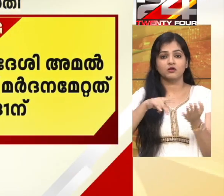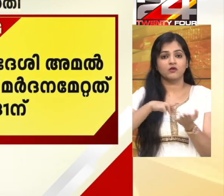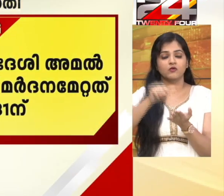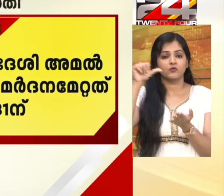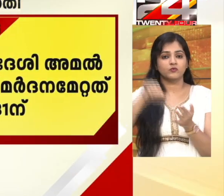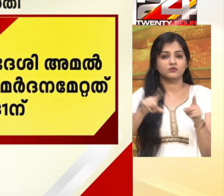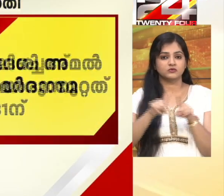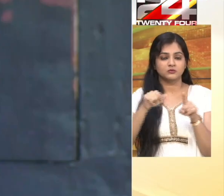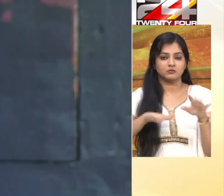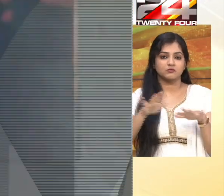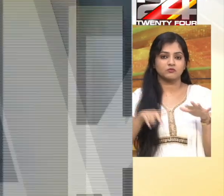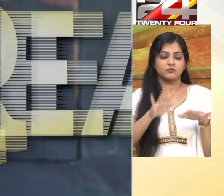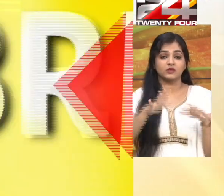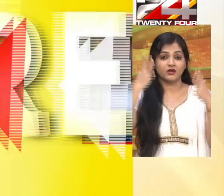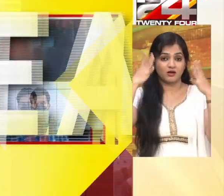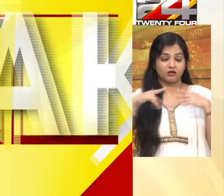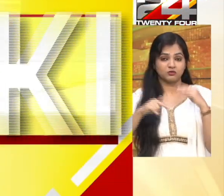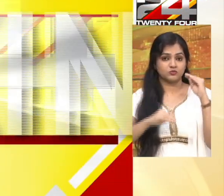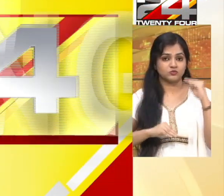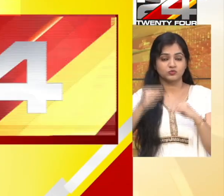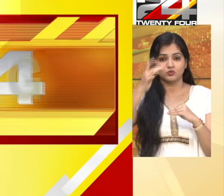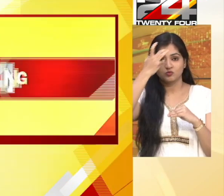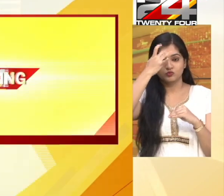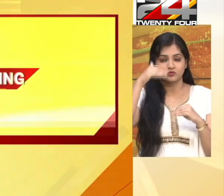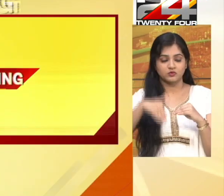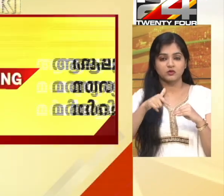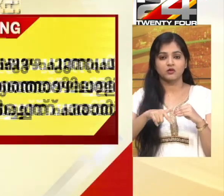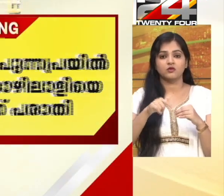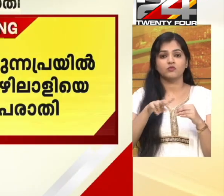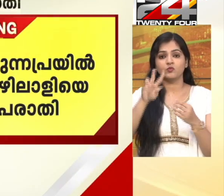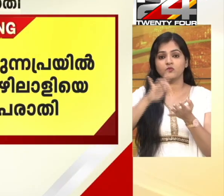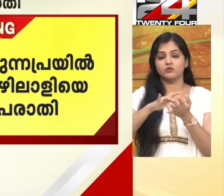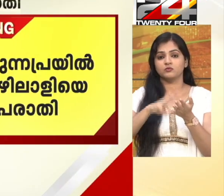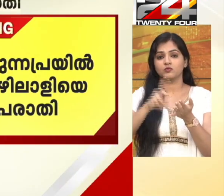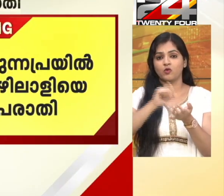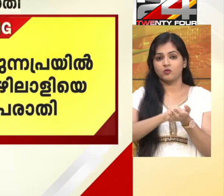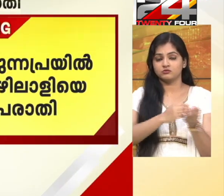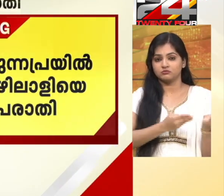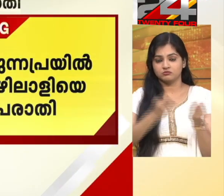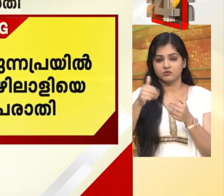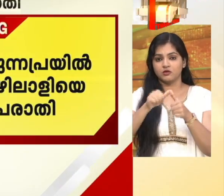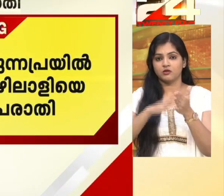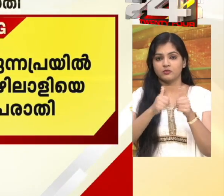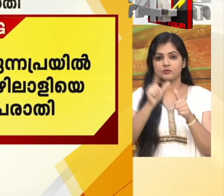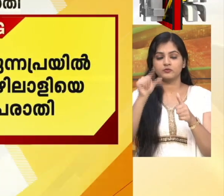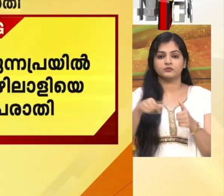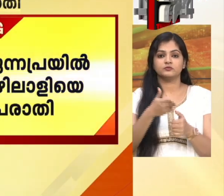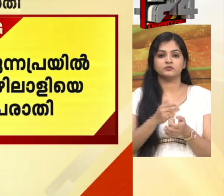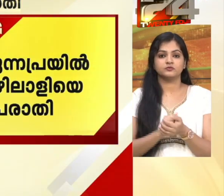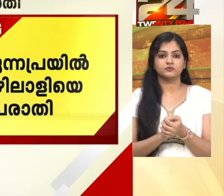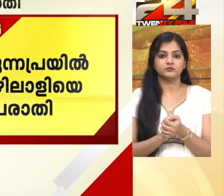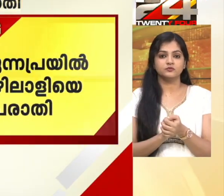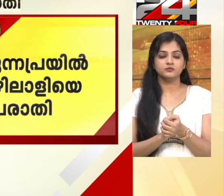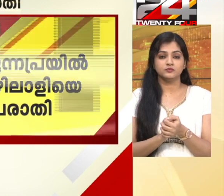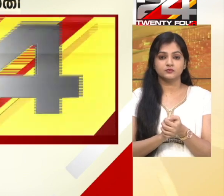കഴിയാത്തത്ര സ്ഥിതിയിലാണ് ഉള്ളത് ഈ ആരോഗ്യനില വീണ്ടും വഷളായതോടുകൂടിയാണ് വീട്ടുകാർ ഇപ്പോൾ വണ്ടാനം മെഡിക്കൽ കോളേജ് ആശുപത്രിയിലേക്ക് അമലിനെ കൊണ്ടുപോയിരിക്കുന്നത് എന്നതാണ്